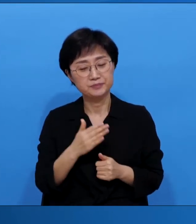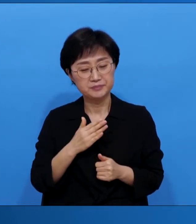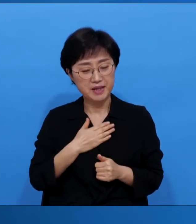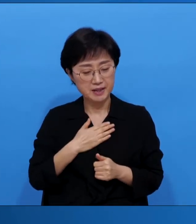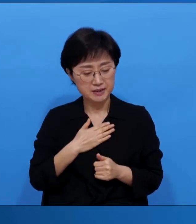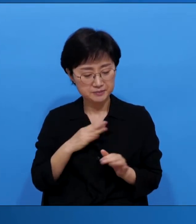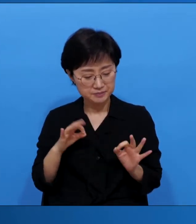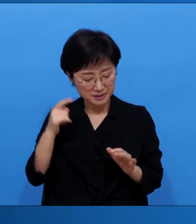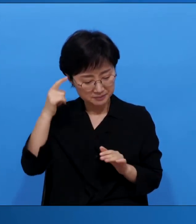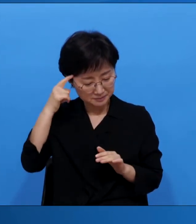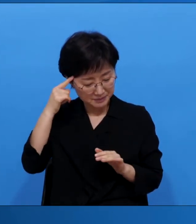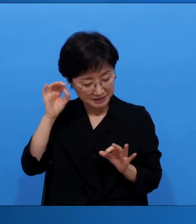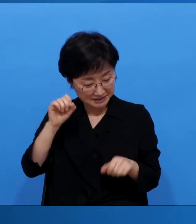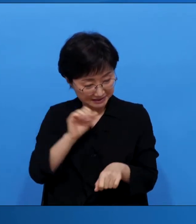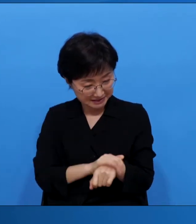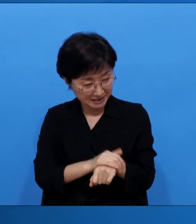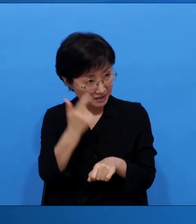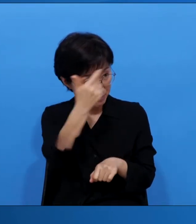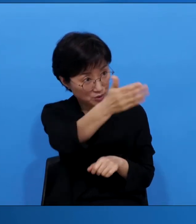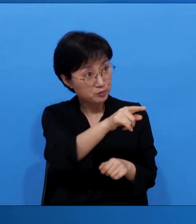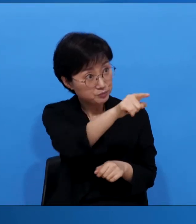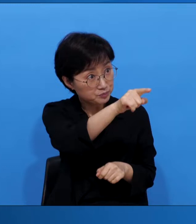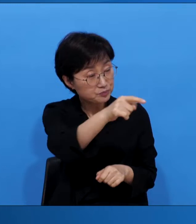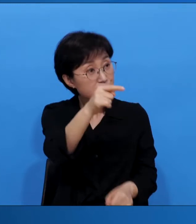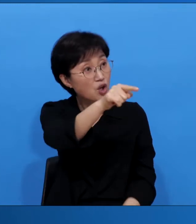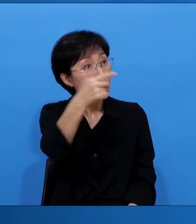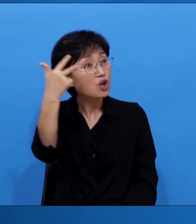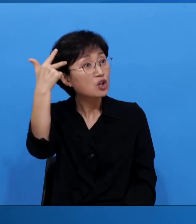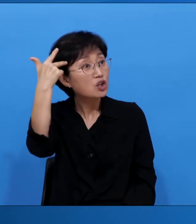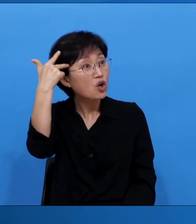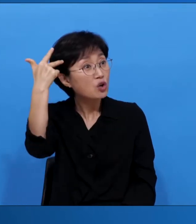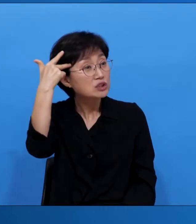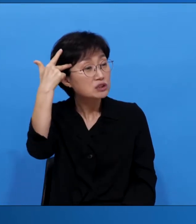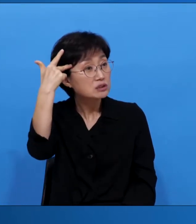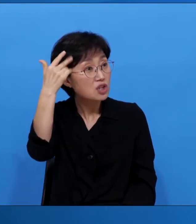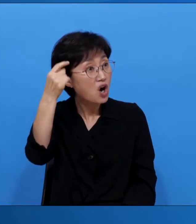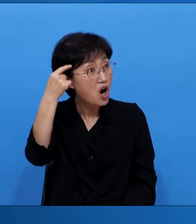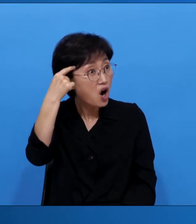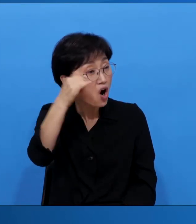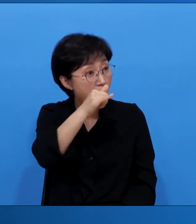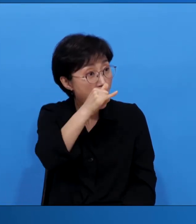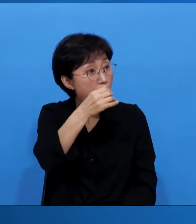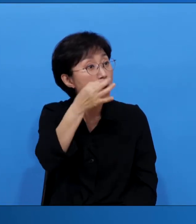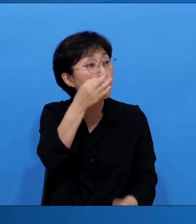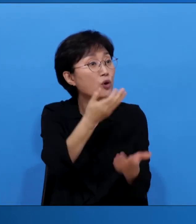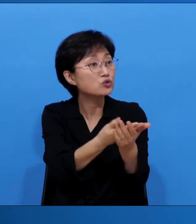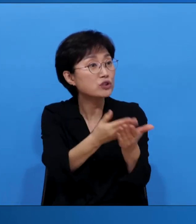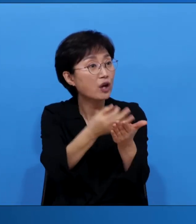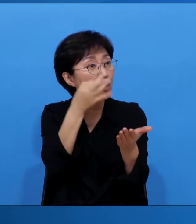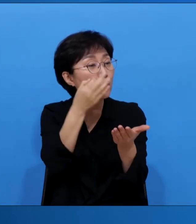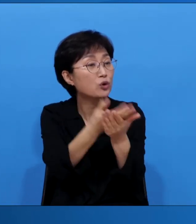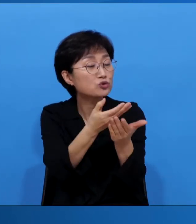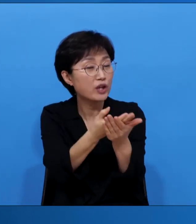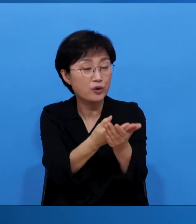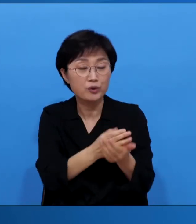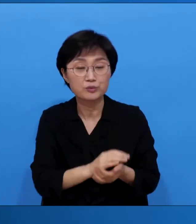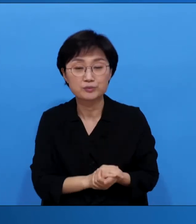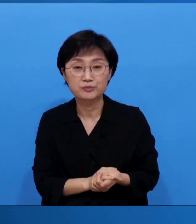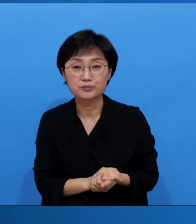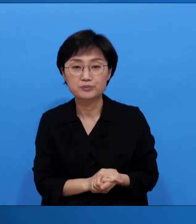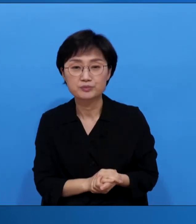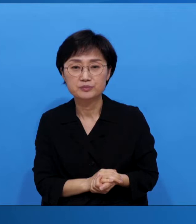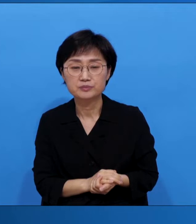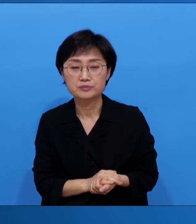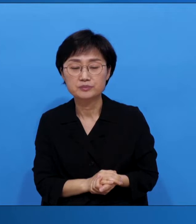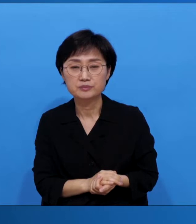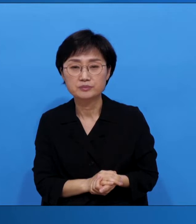순간적으로 질문 중사님 정신 어디 있습니까? 내놔보세요 그랬어요. And so at that very moment, just impulsively, I responded, well,